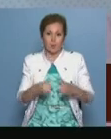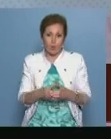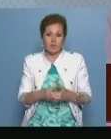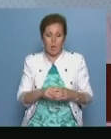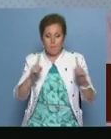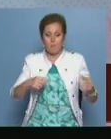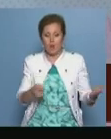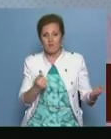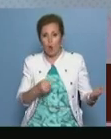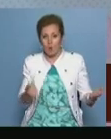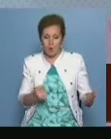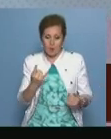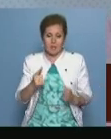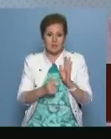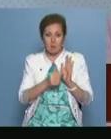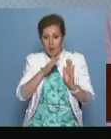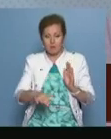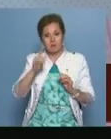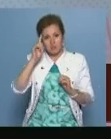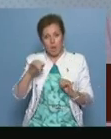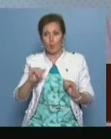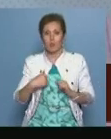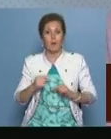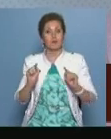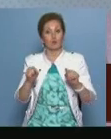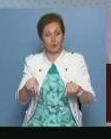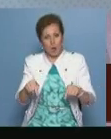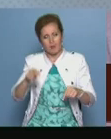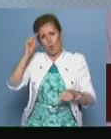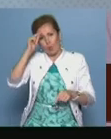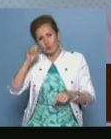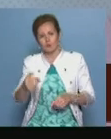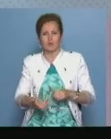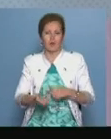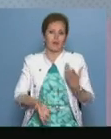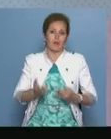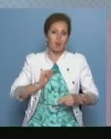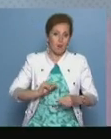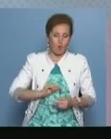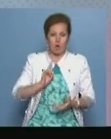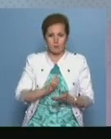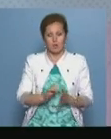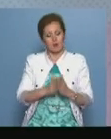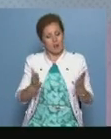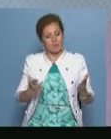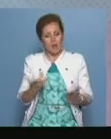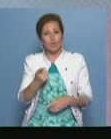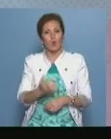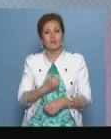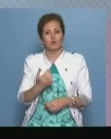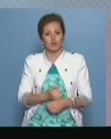И ребенок с 7 лет уже знает, когда он пойдет куда-то поступать, учиться, работать, обязательно будут смотреть, каких достижений